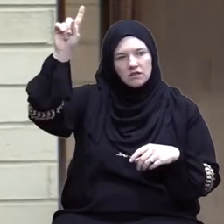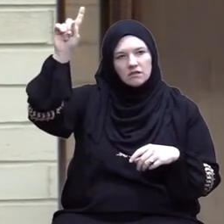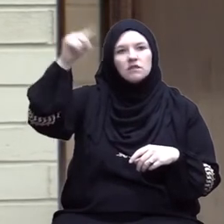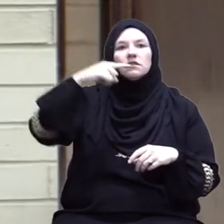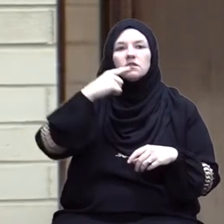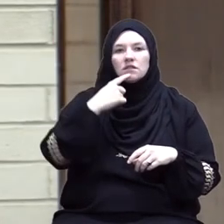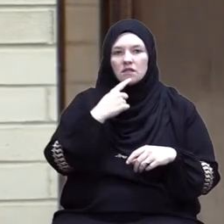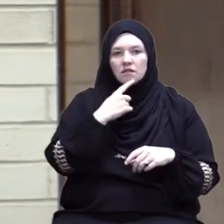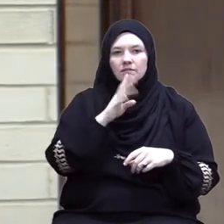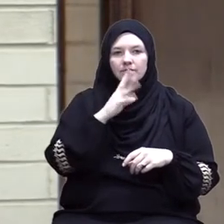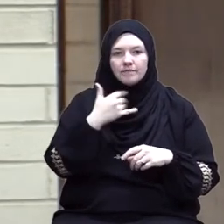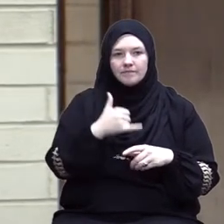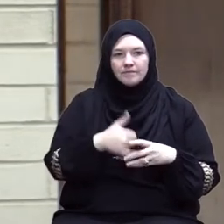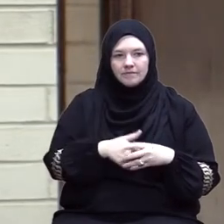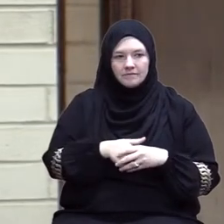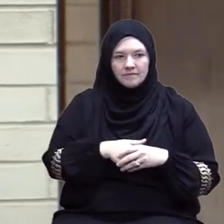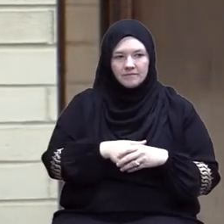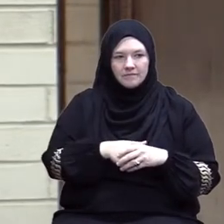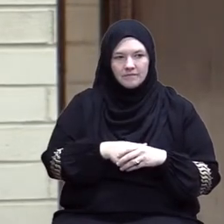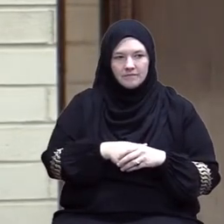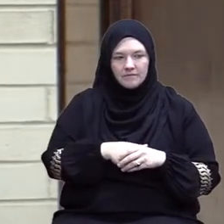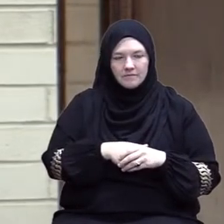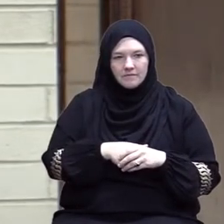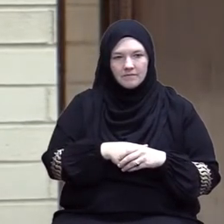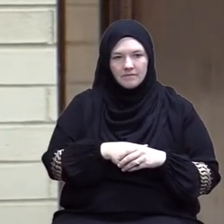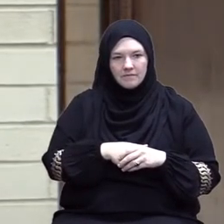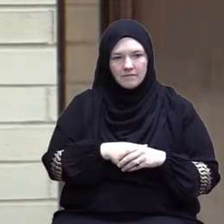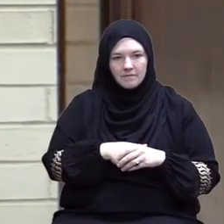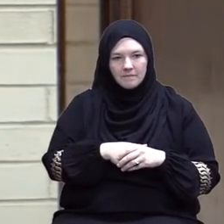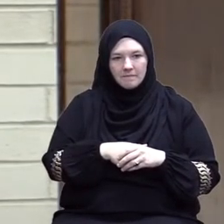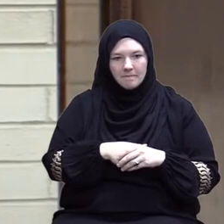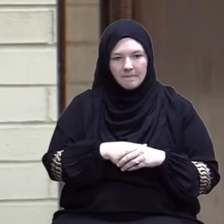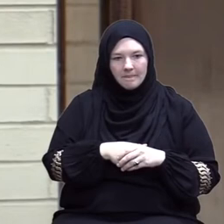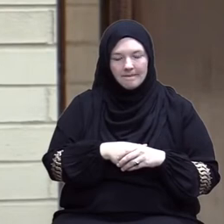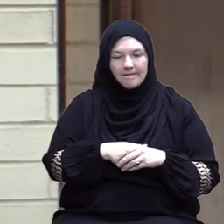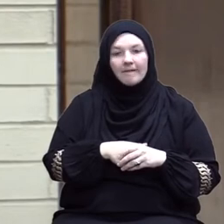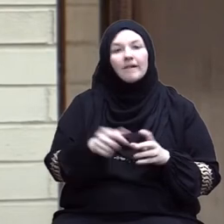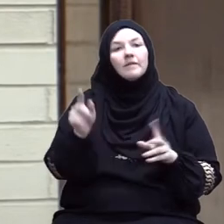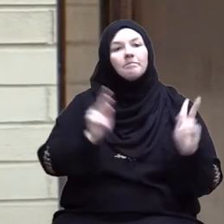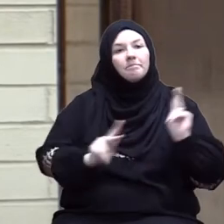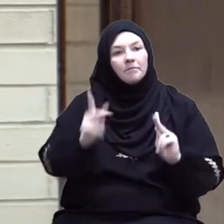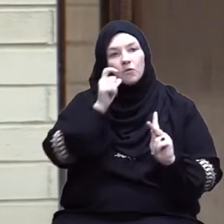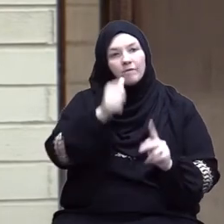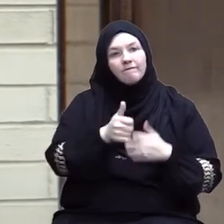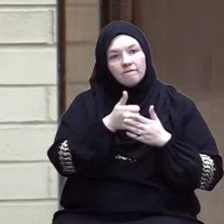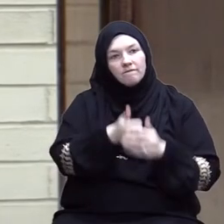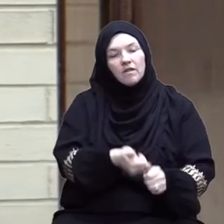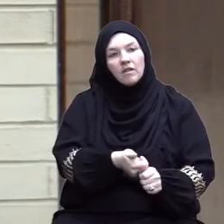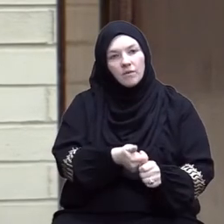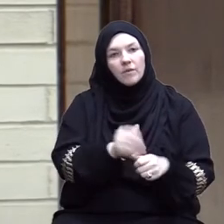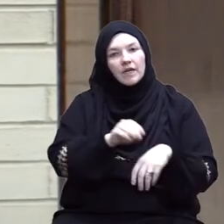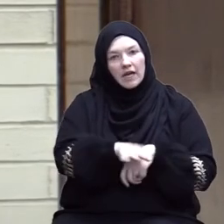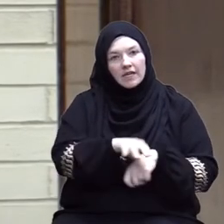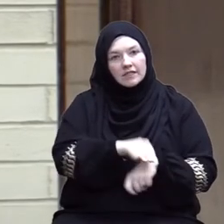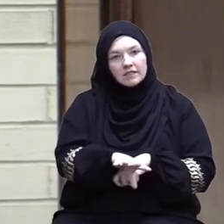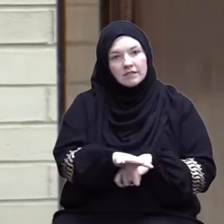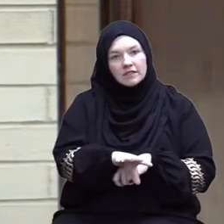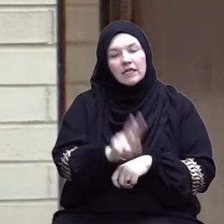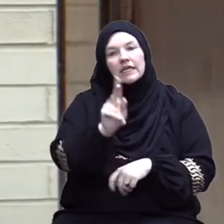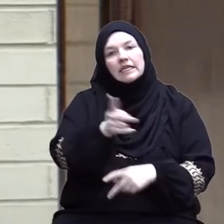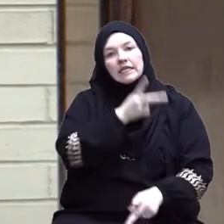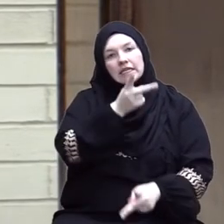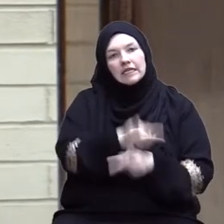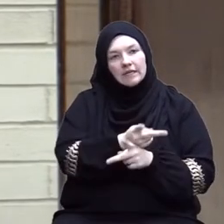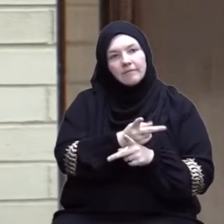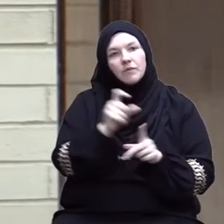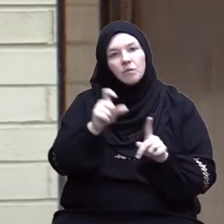says, أُولَٰئِكَ عَلَىٰ هُدًى مِنْ رَبِّهِمْ. Those who follow the guidance and stick to the word